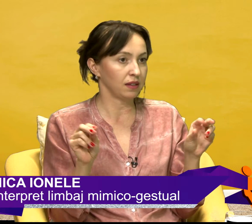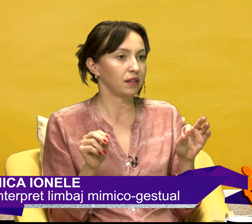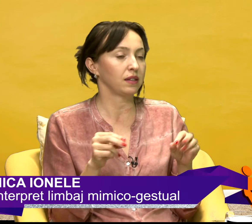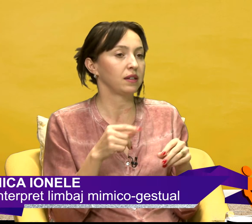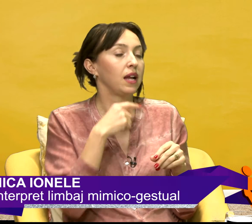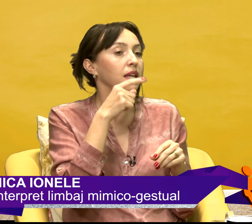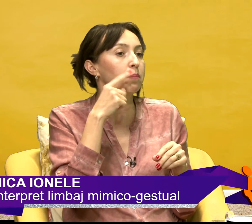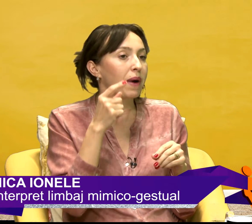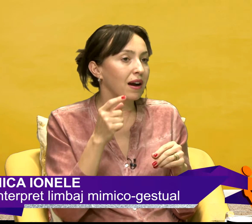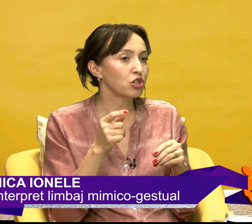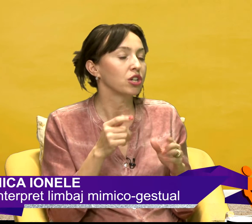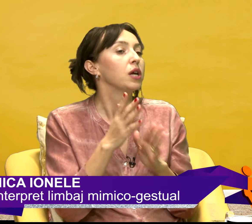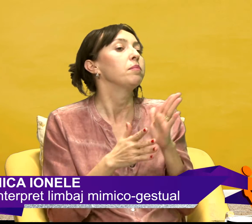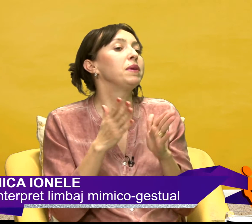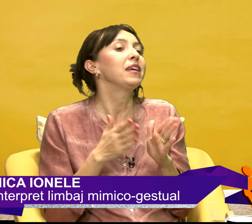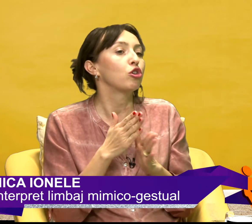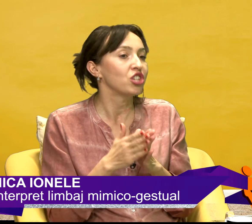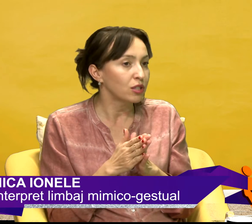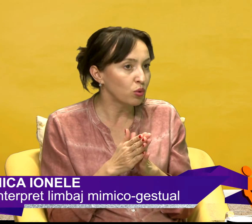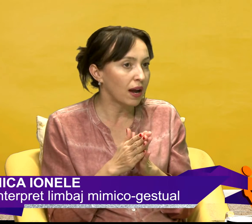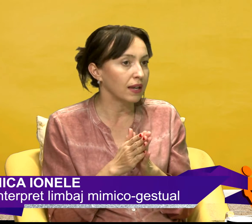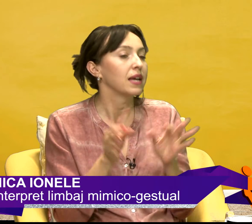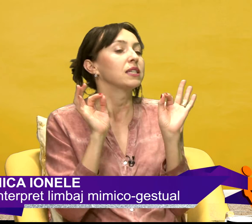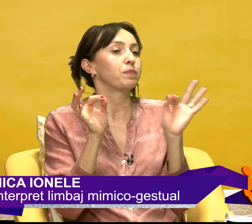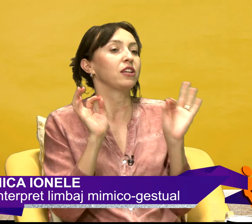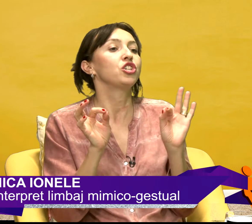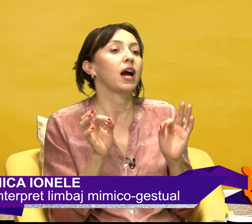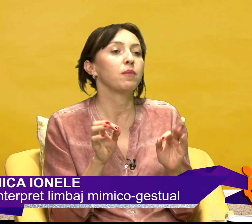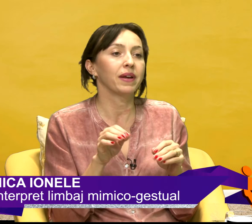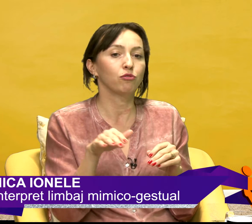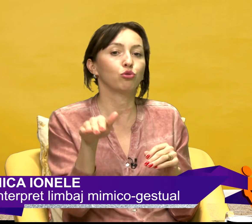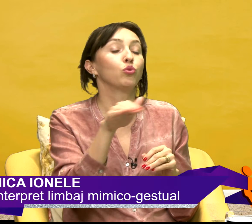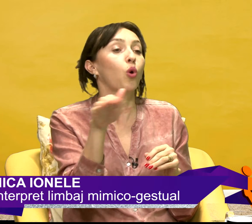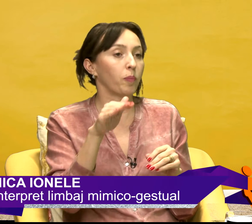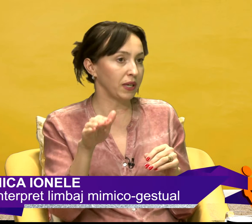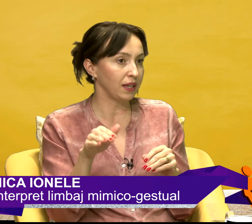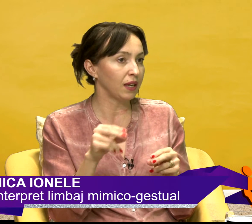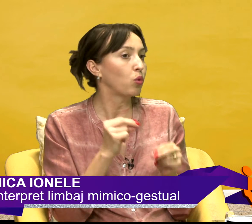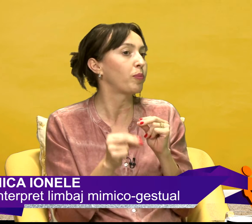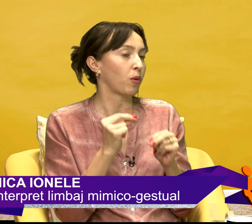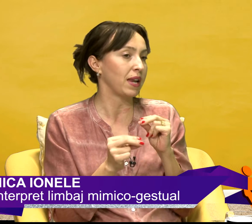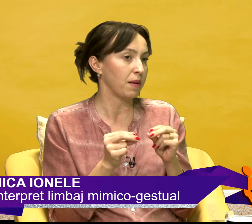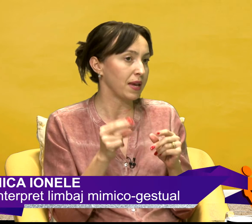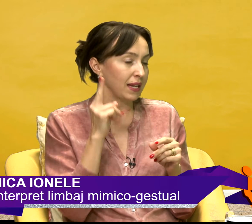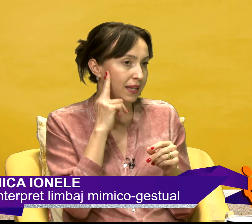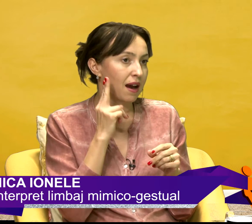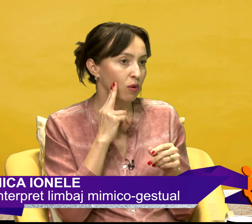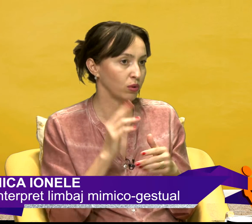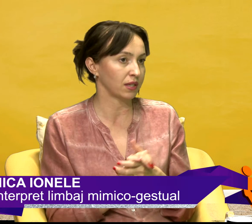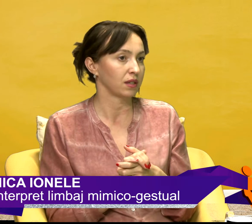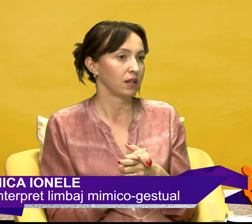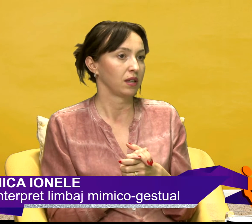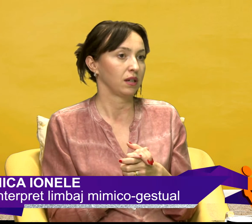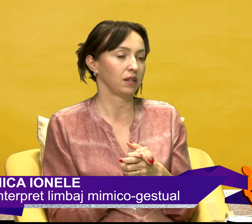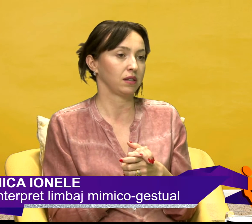se predă limbaj mimicogestual, special pentru copii cu probleme de